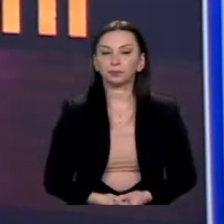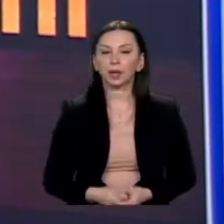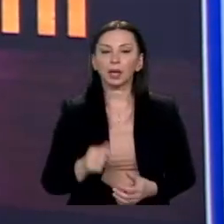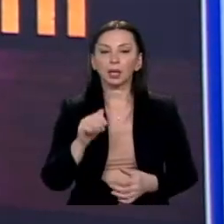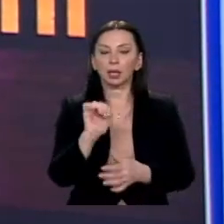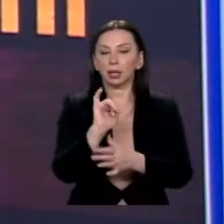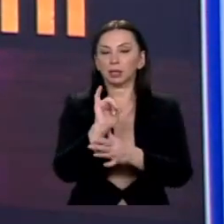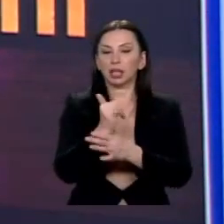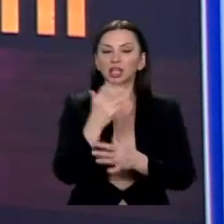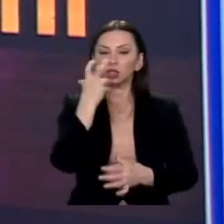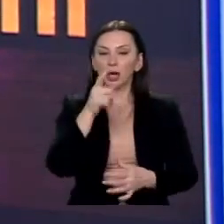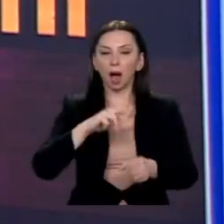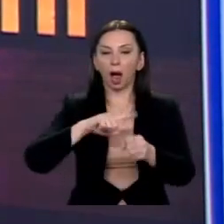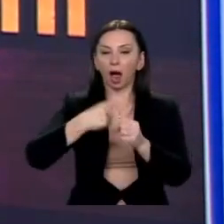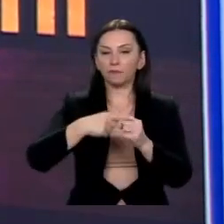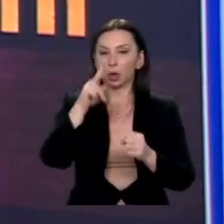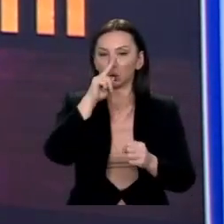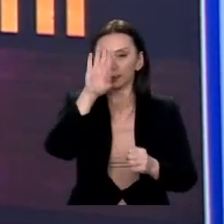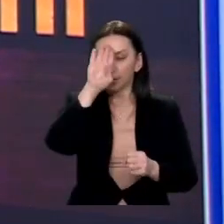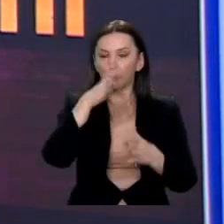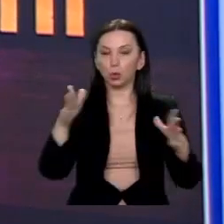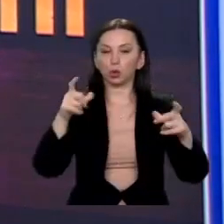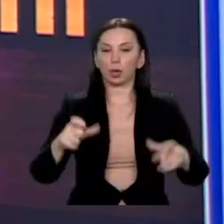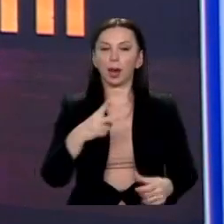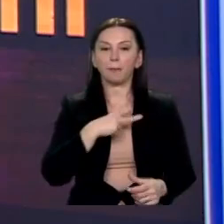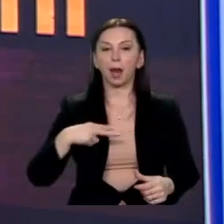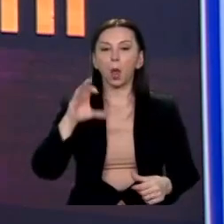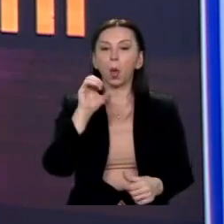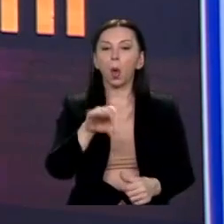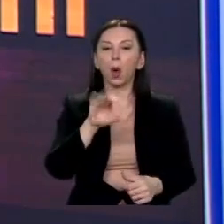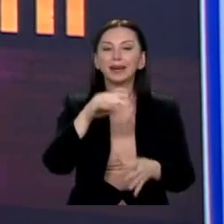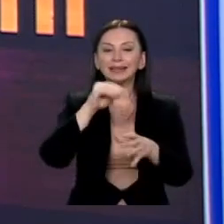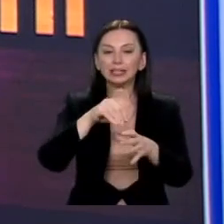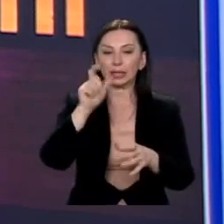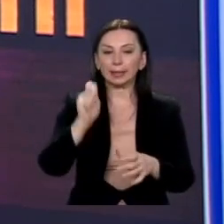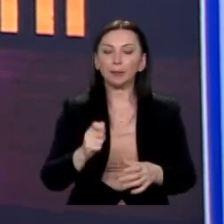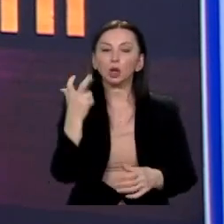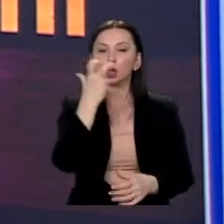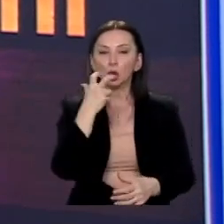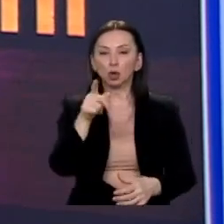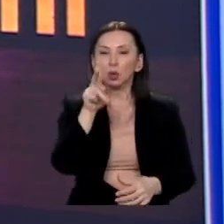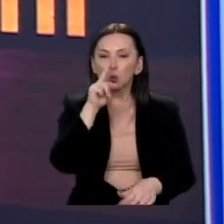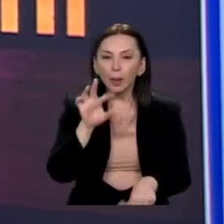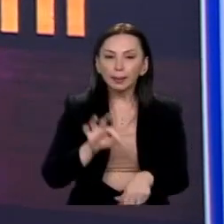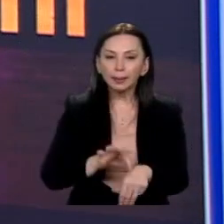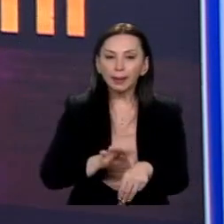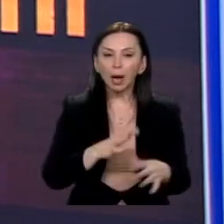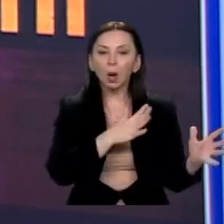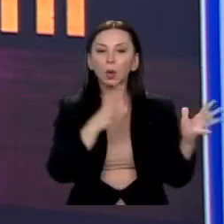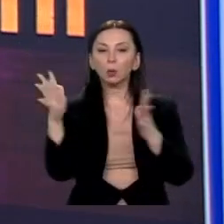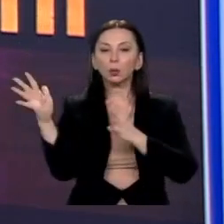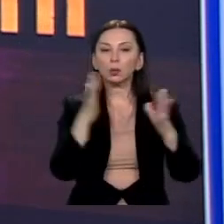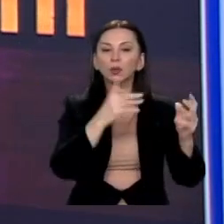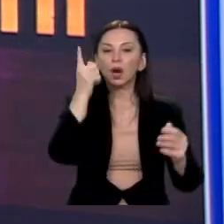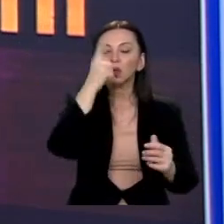Sanatçı Melike Şahin hafta sonu İstanbul Büyükşehir Belediyesi'nin öğretmenler için düzenlediği konsere son anda rüzgar